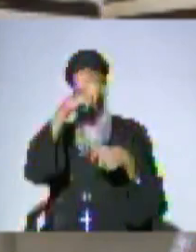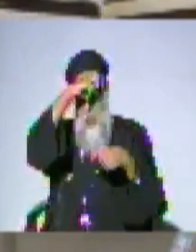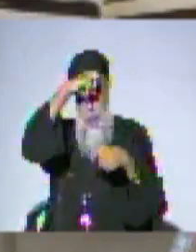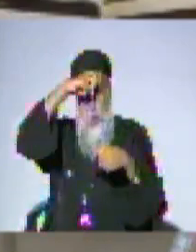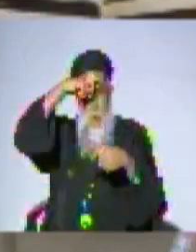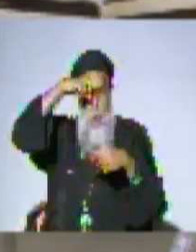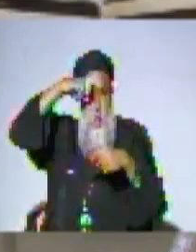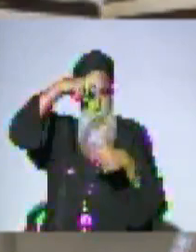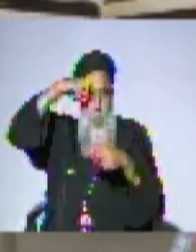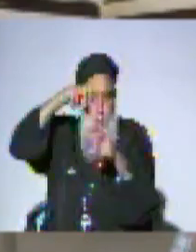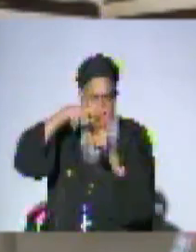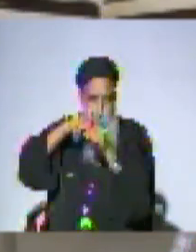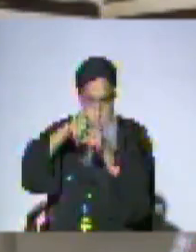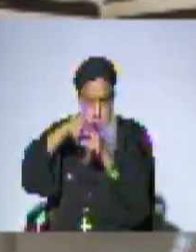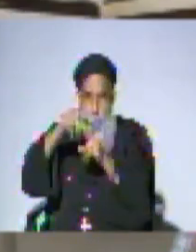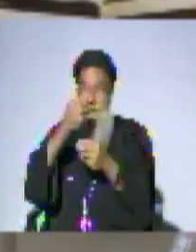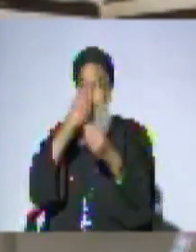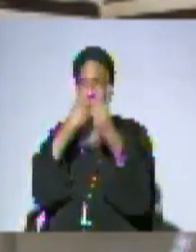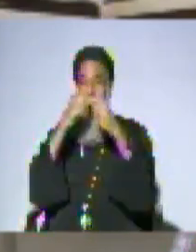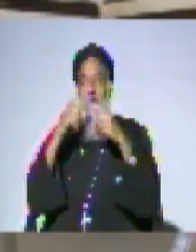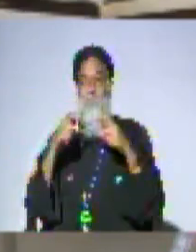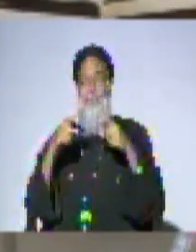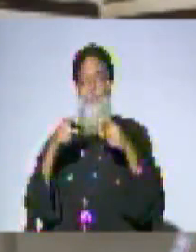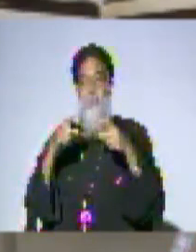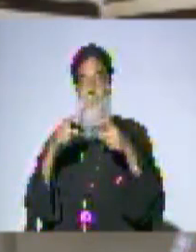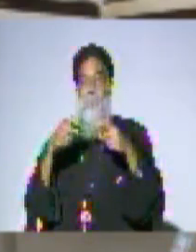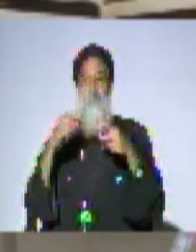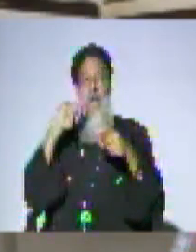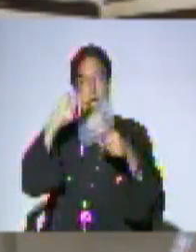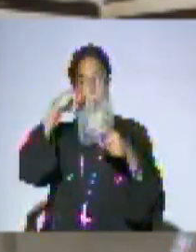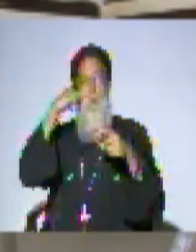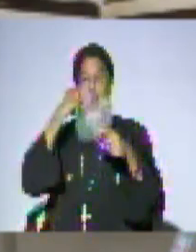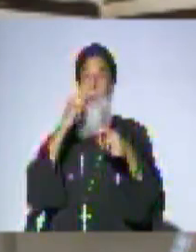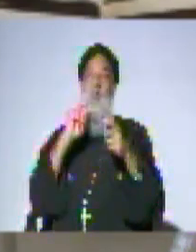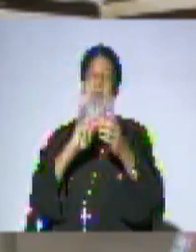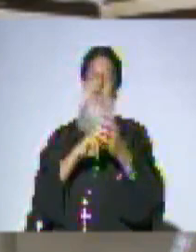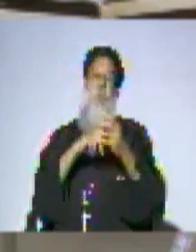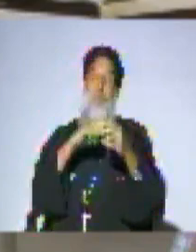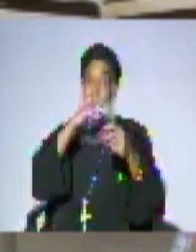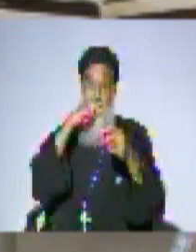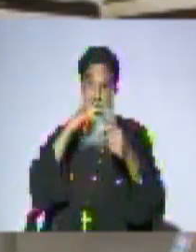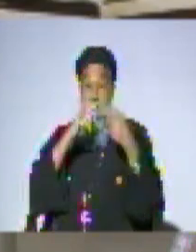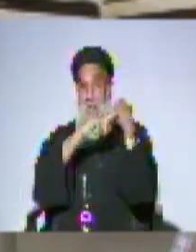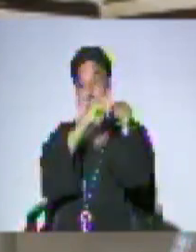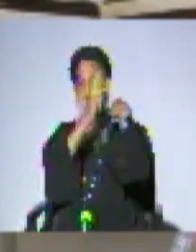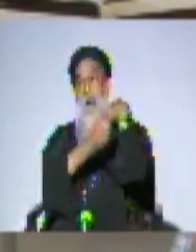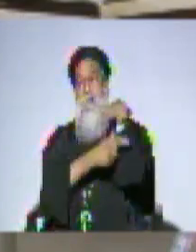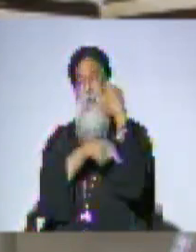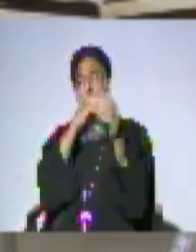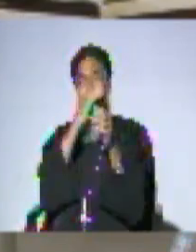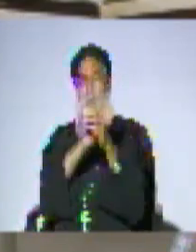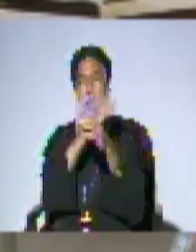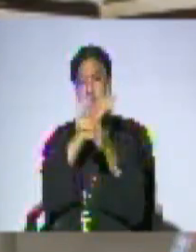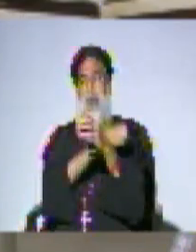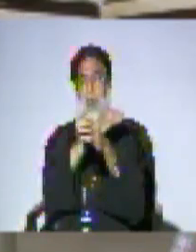خبزك وقال للمرأة بالوجع تلدين لك أولادا.